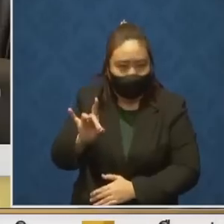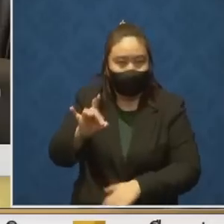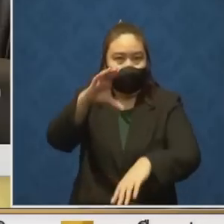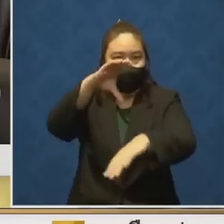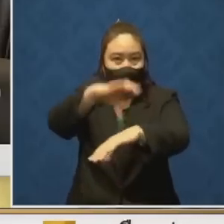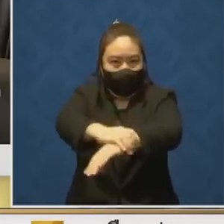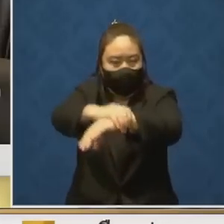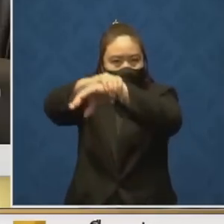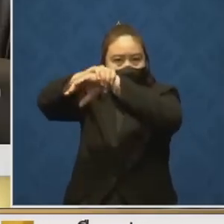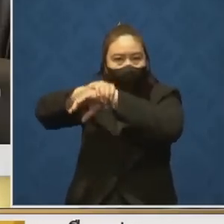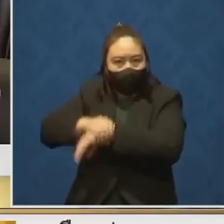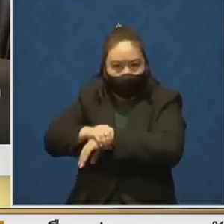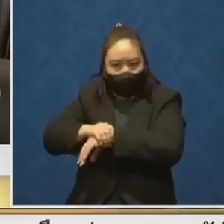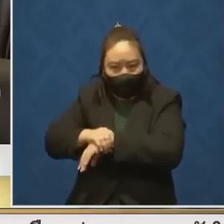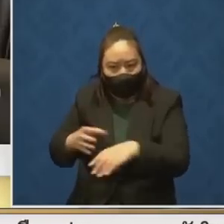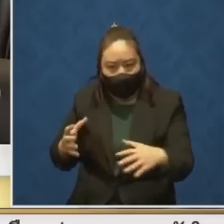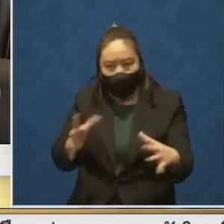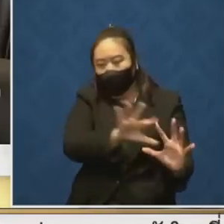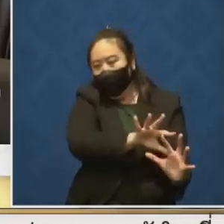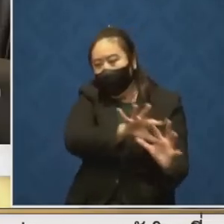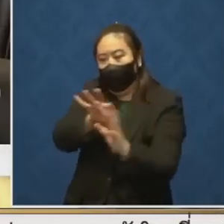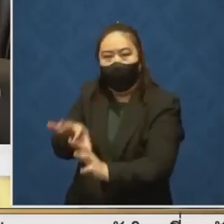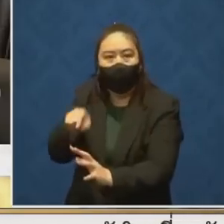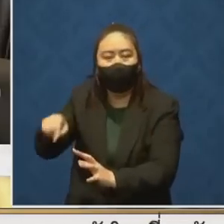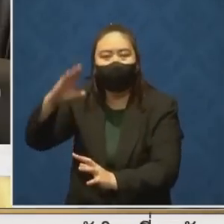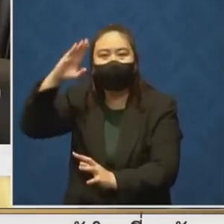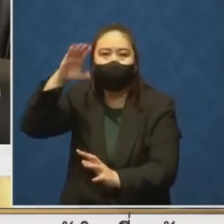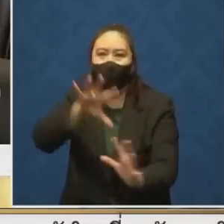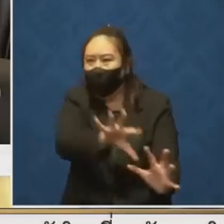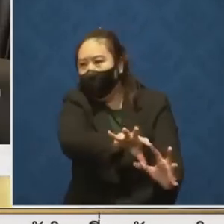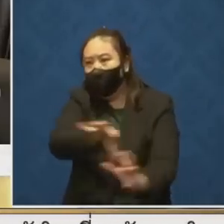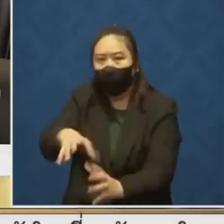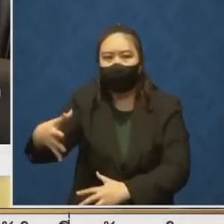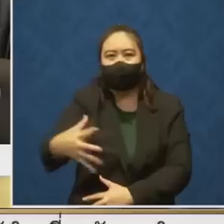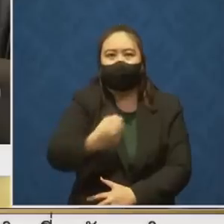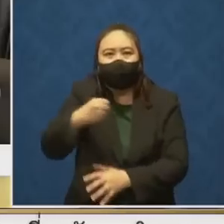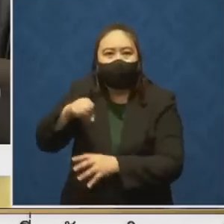เอาตัวไปควบคุมไว้ในค่ายถหารที่พทมนทนอีกด้วยค่ะ